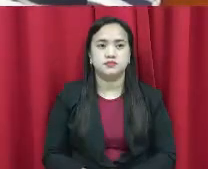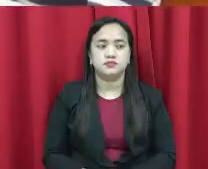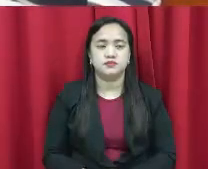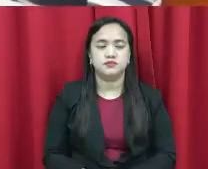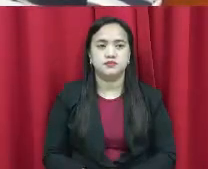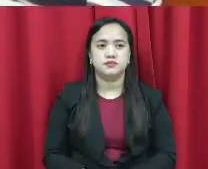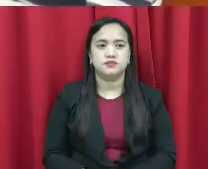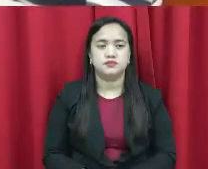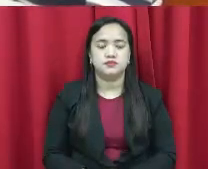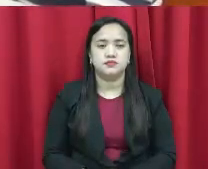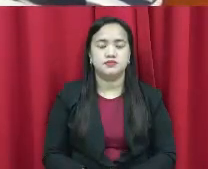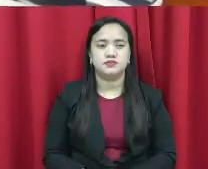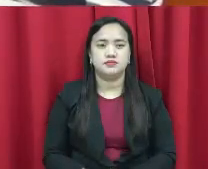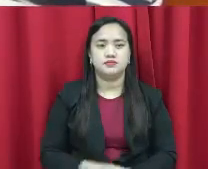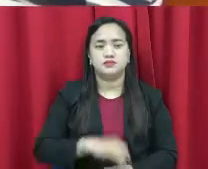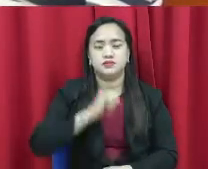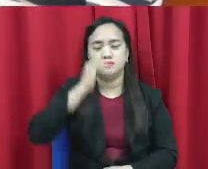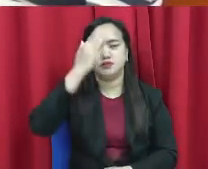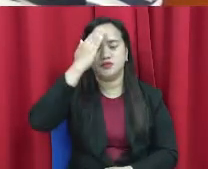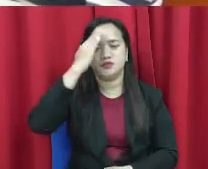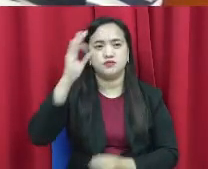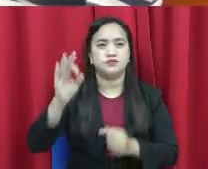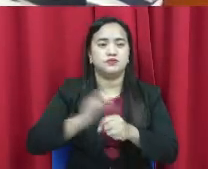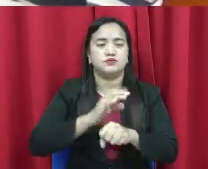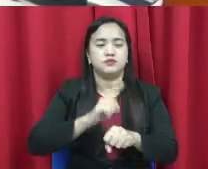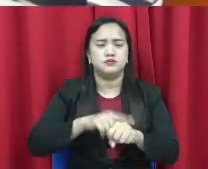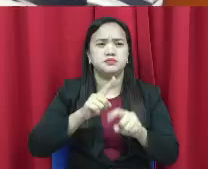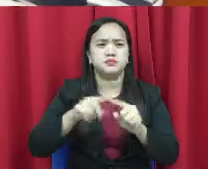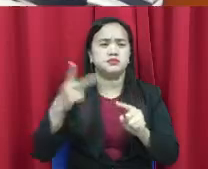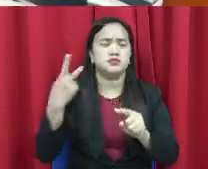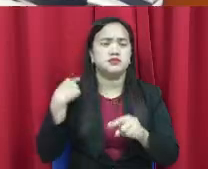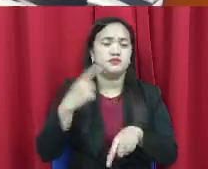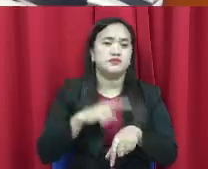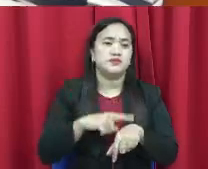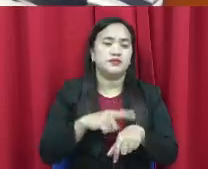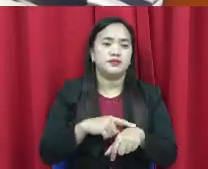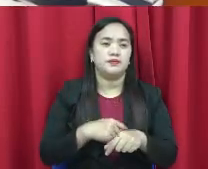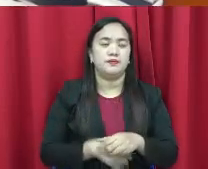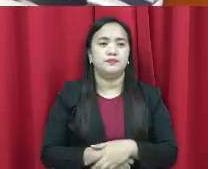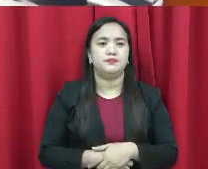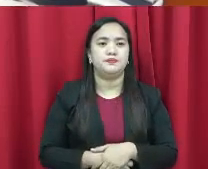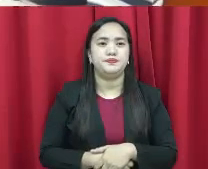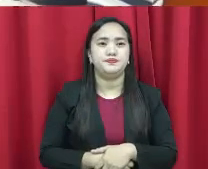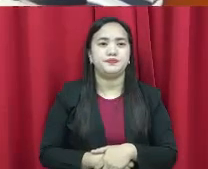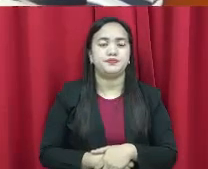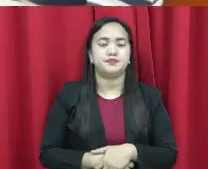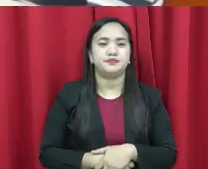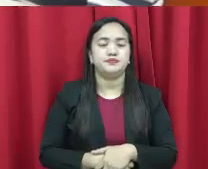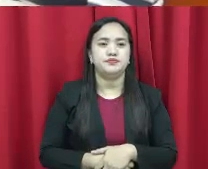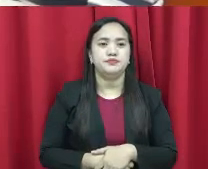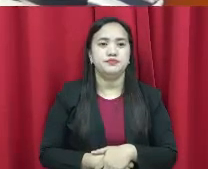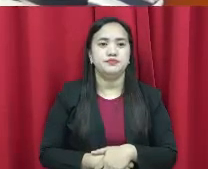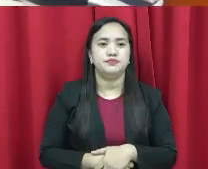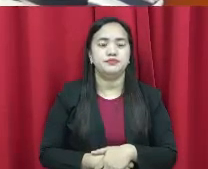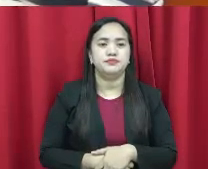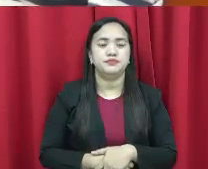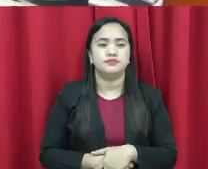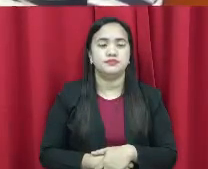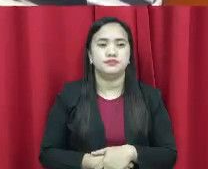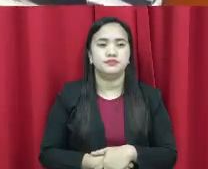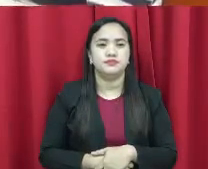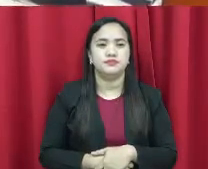a aalam ko nag-full time ka pero dumating ba talaga SAO na ang makaka ano